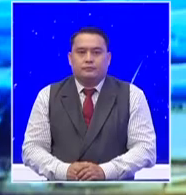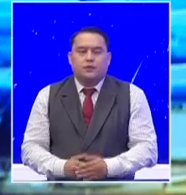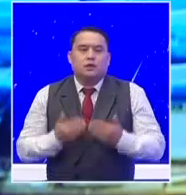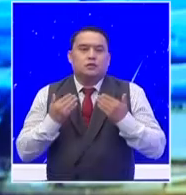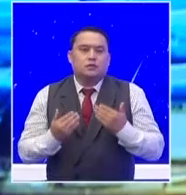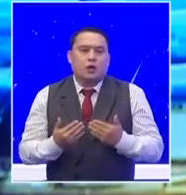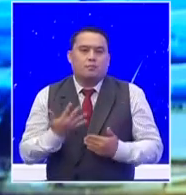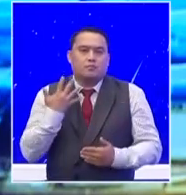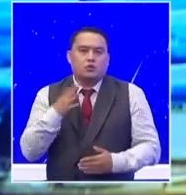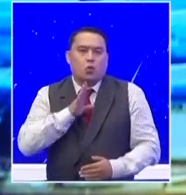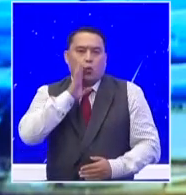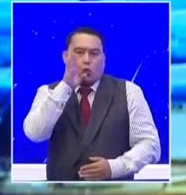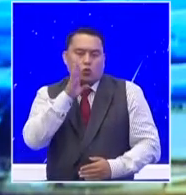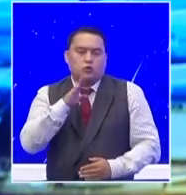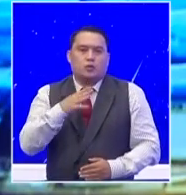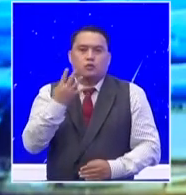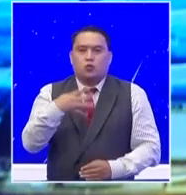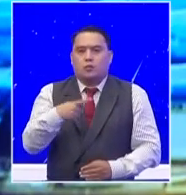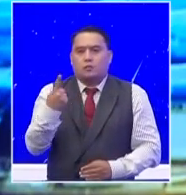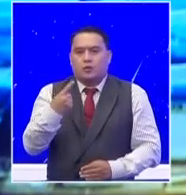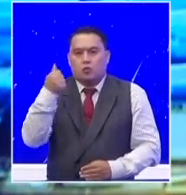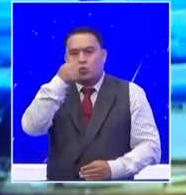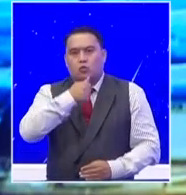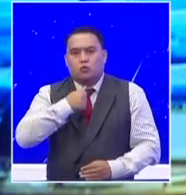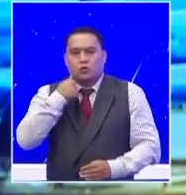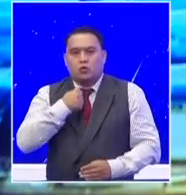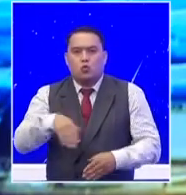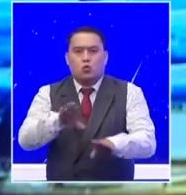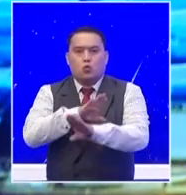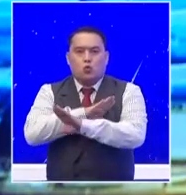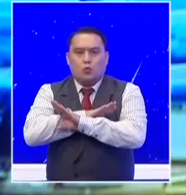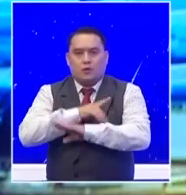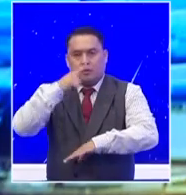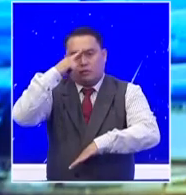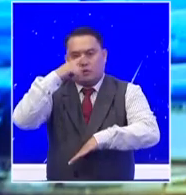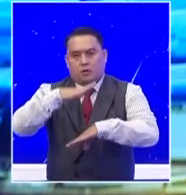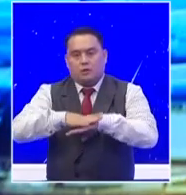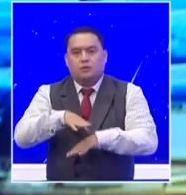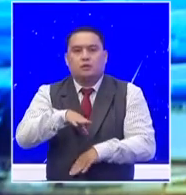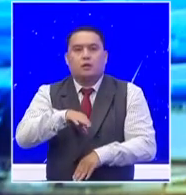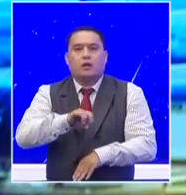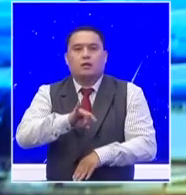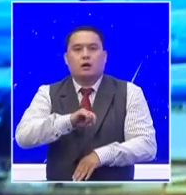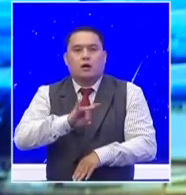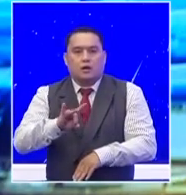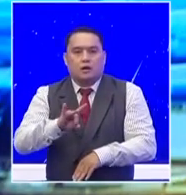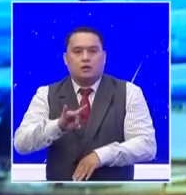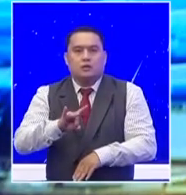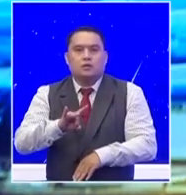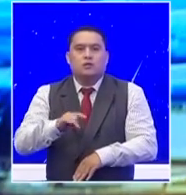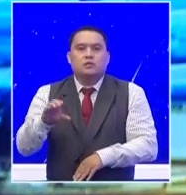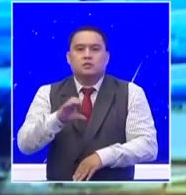Сегодня около 5 часов утра на 41-м году жизни скончался аким Талгарского района Жулан Умаров. Он занимал должность с